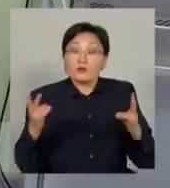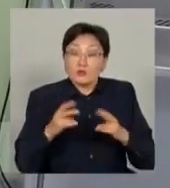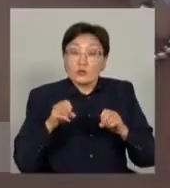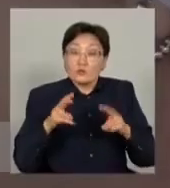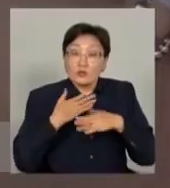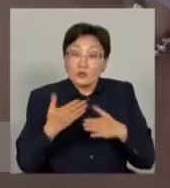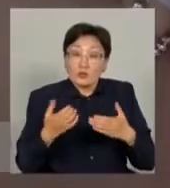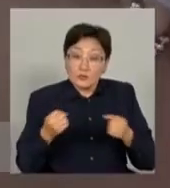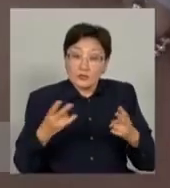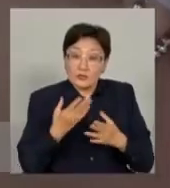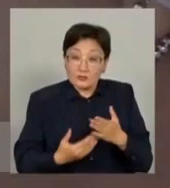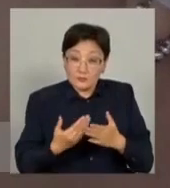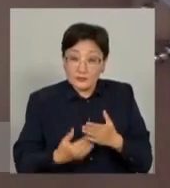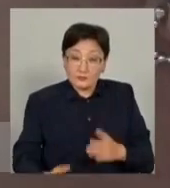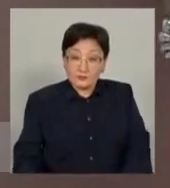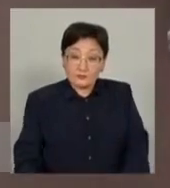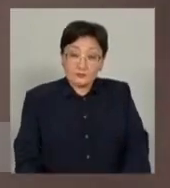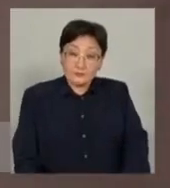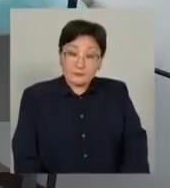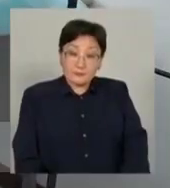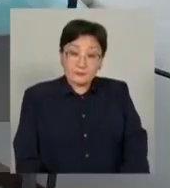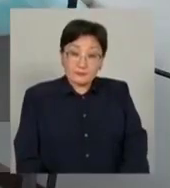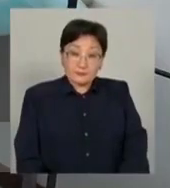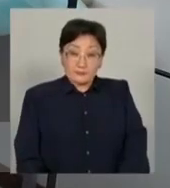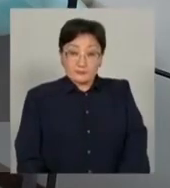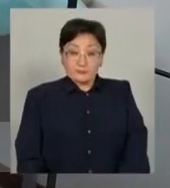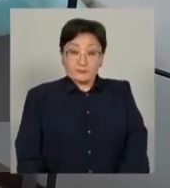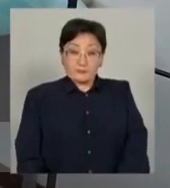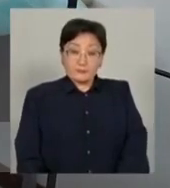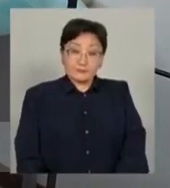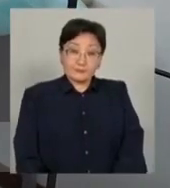мамандардың көмегіне жүгінуге кеңес береді. Жансая Олжабек, Ернат Болатбек, Алматы телеарнасы.